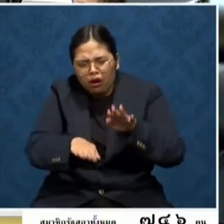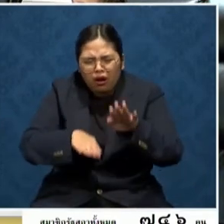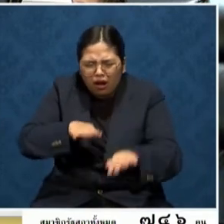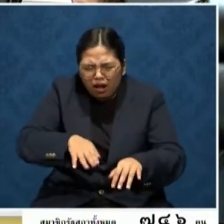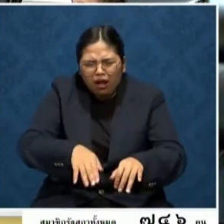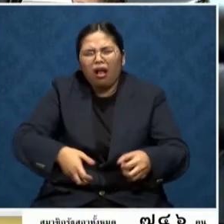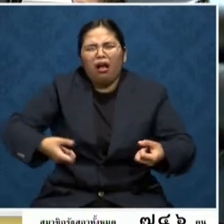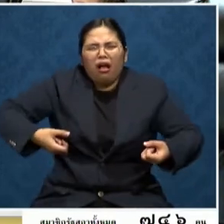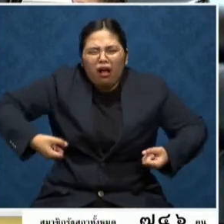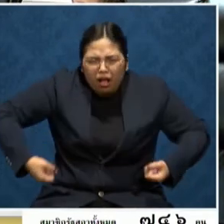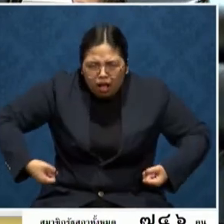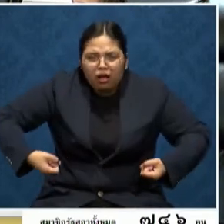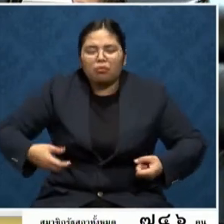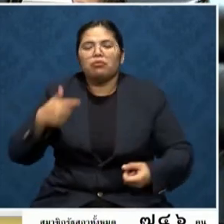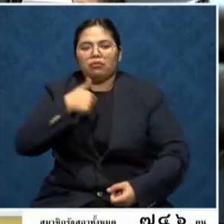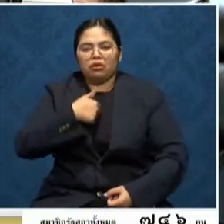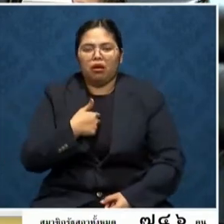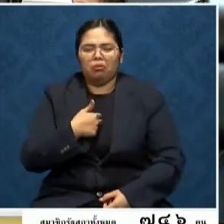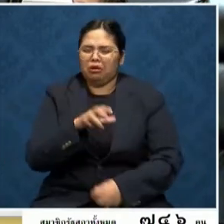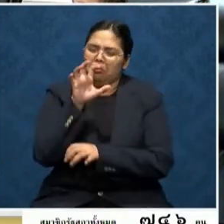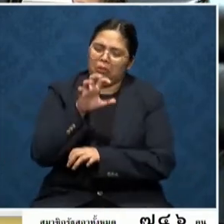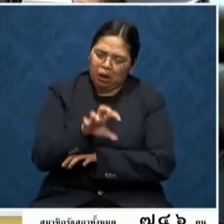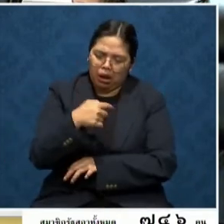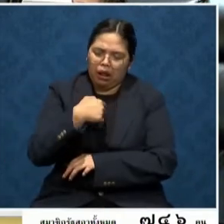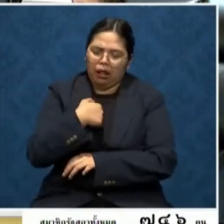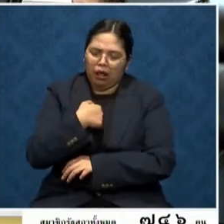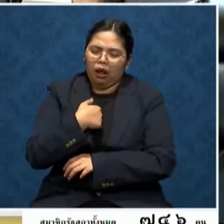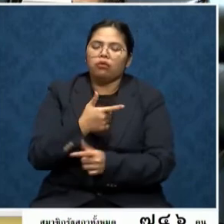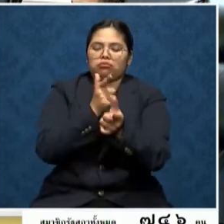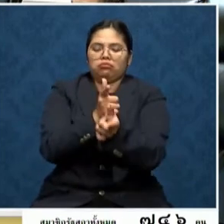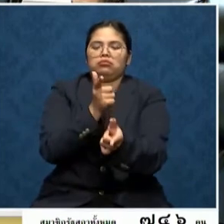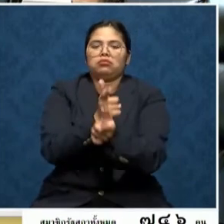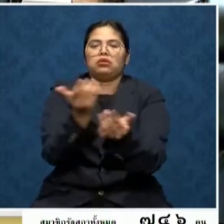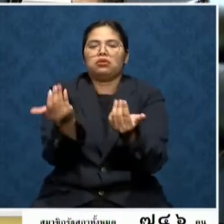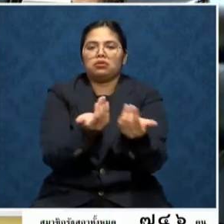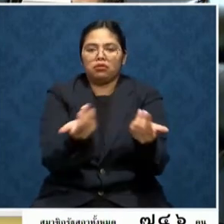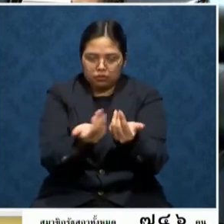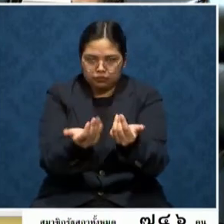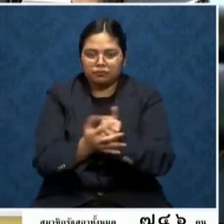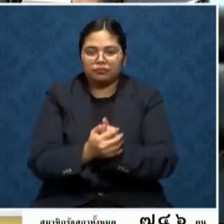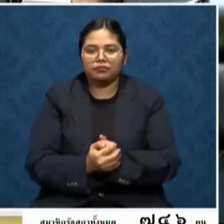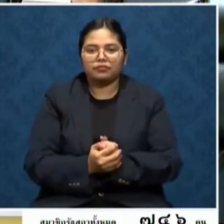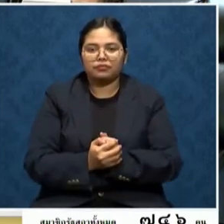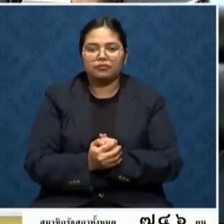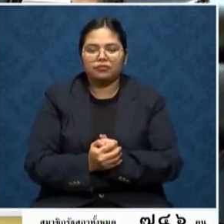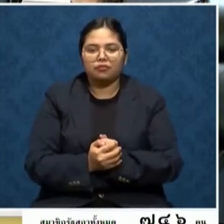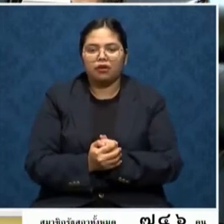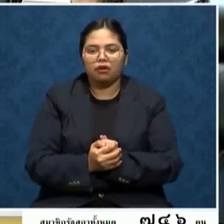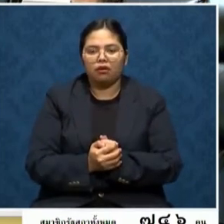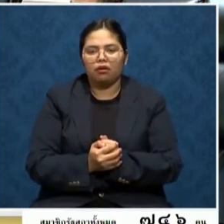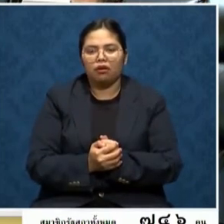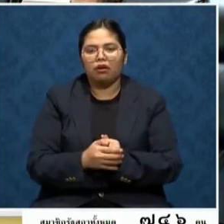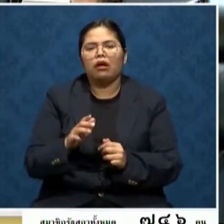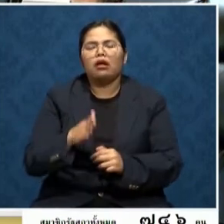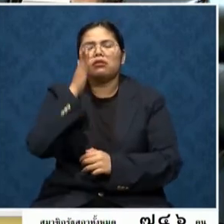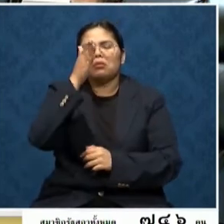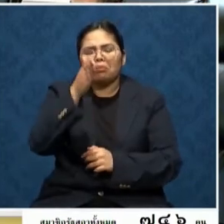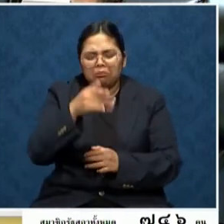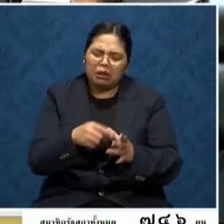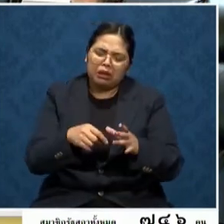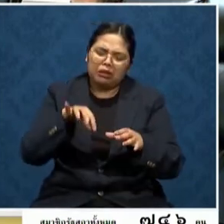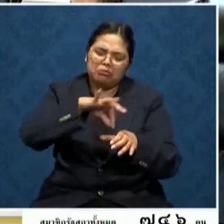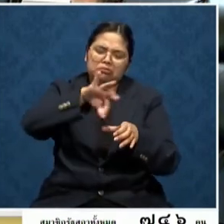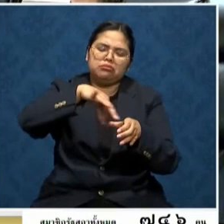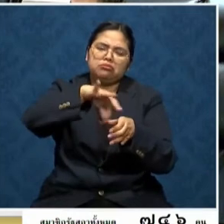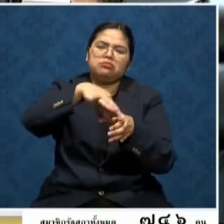องถูกบังคับให้เราเลี้ยงลูกอยู่ที่บ้านสุดท้ายเราก็ต้องพ่ายแพ้ค่ะให้นมผงนมผงไม่